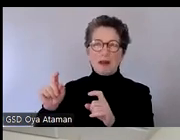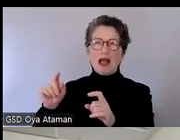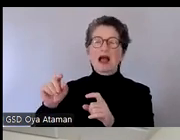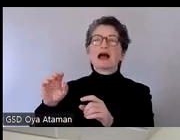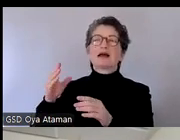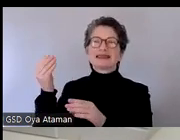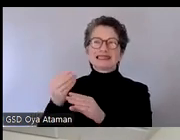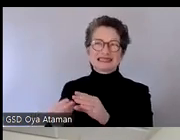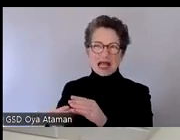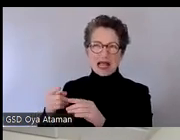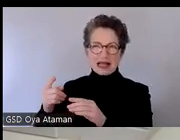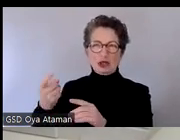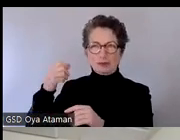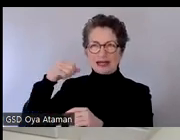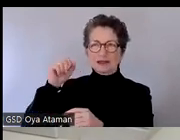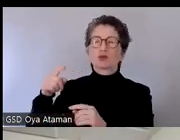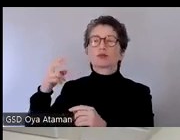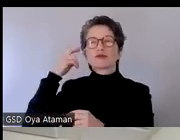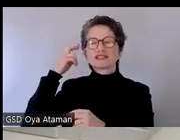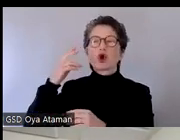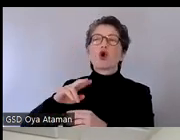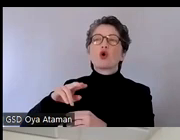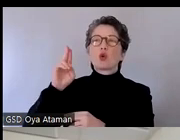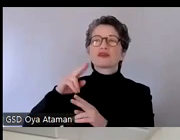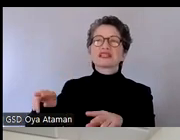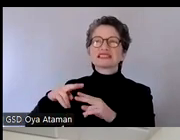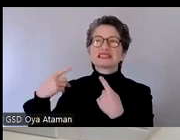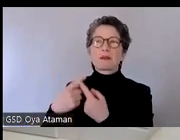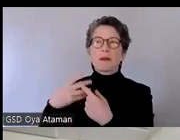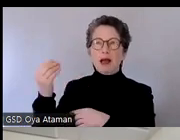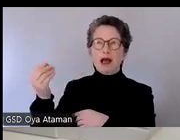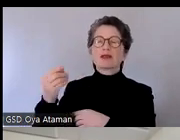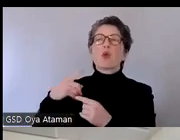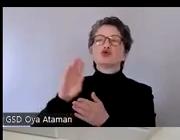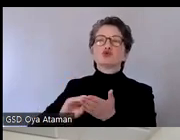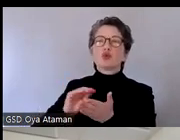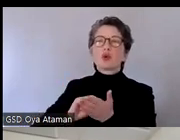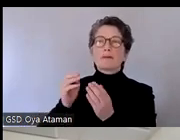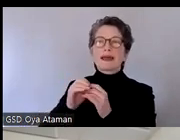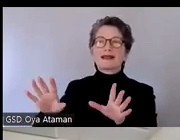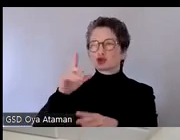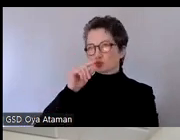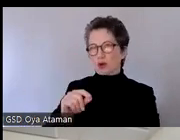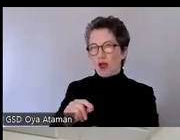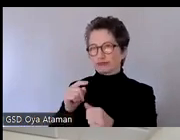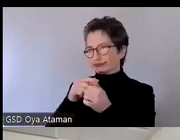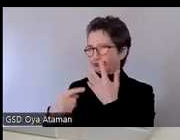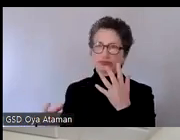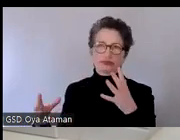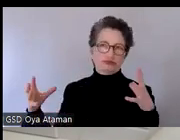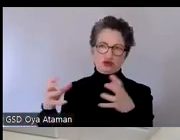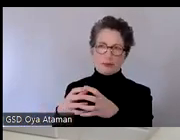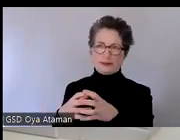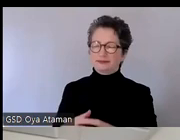aus Berlin und Professor Gottfried Zimmermann von der Hochschule der Medien in Stuttgart.